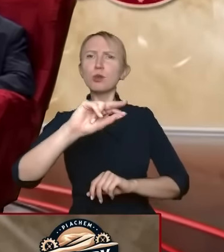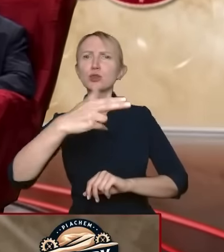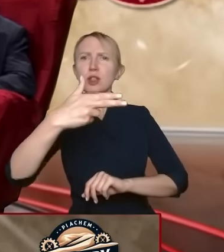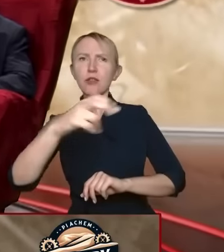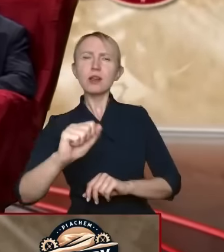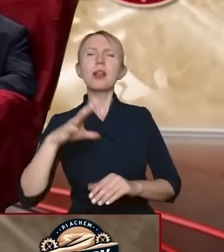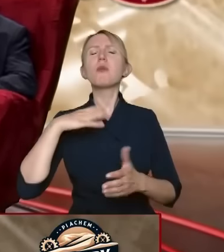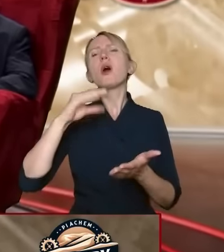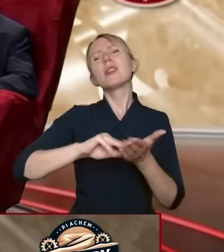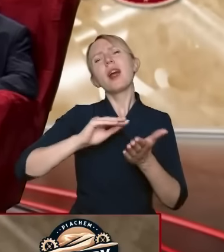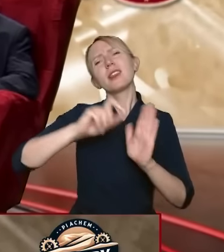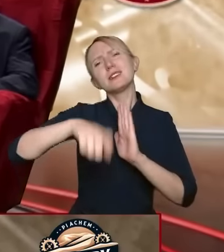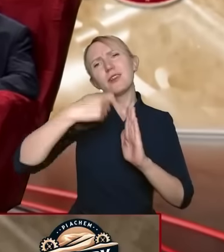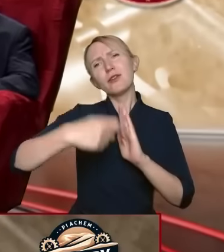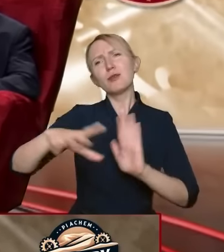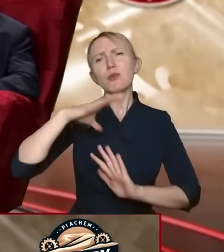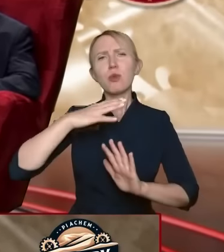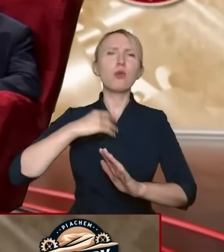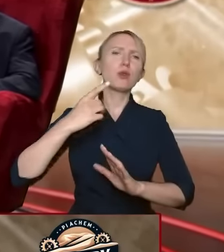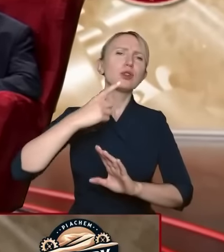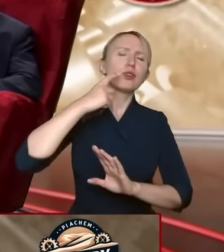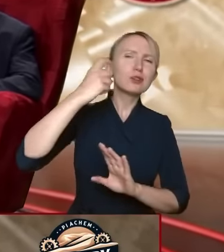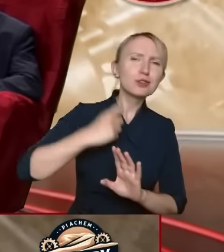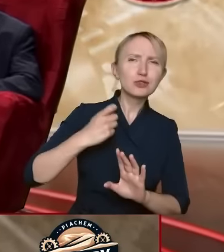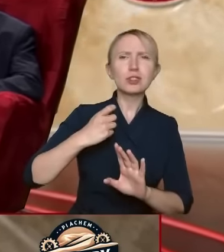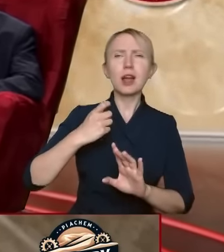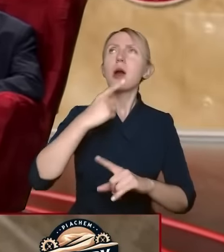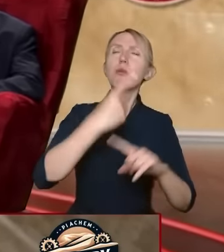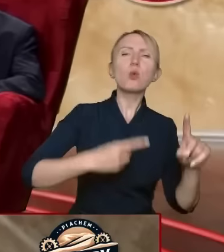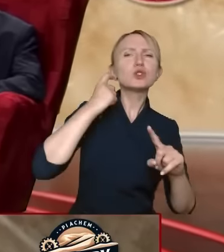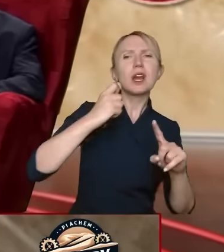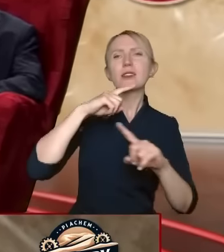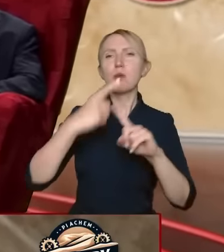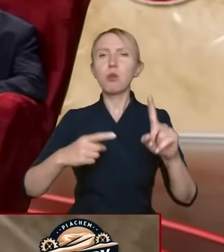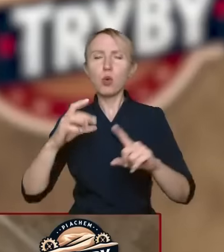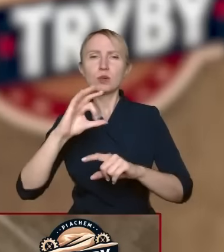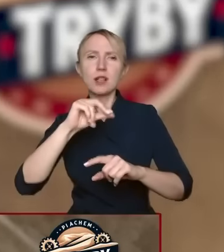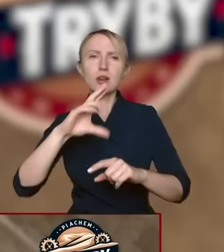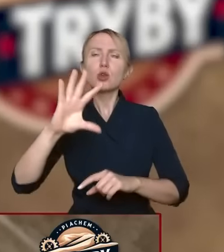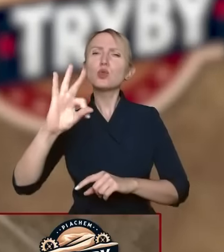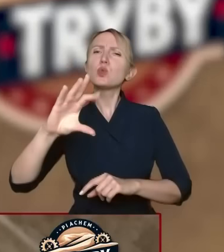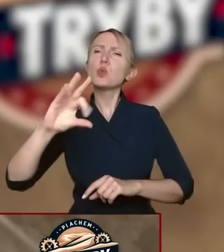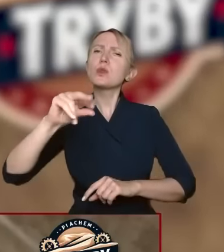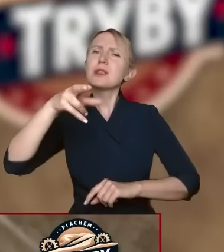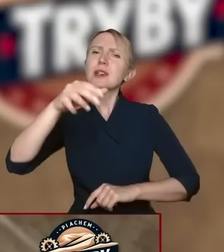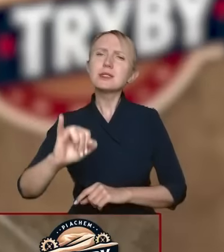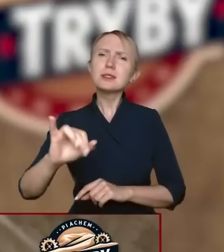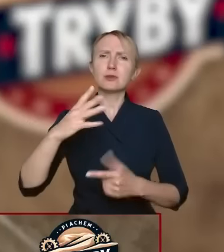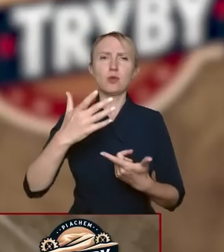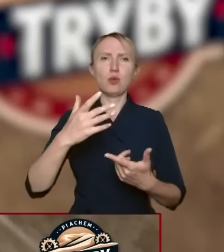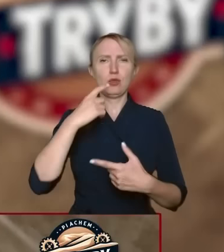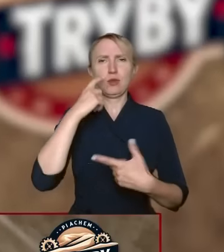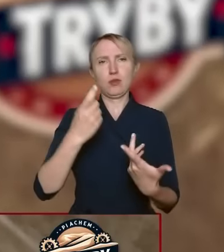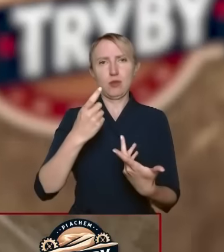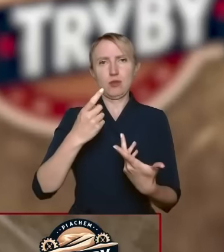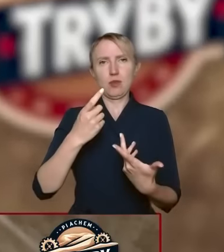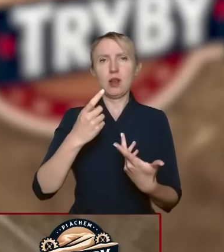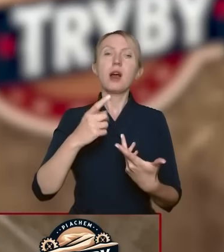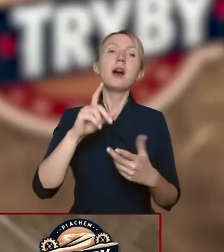tradycja filmowa od pół żartem, pół serio. Tutsi był taki znakomity. To dobry dowcip w ogóle, przebranie